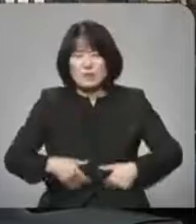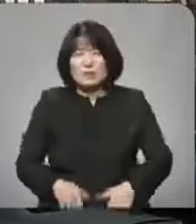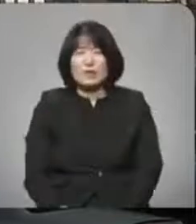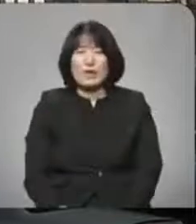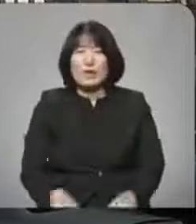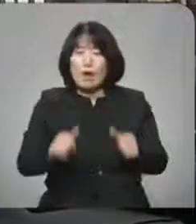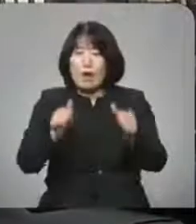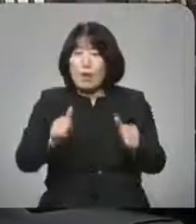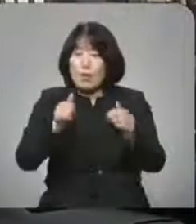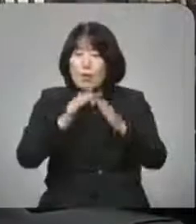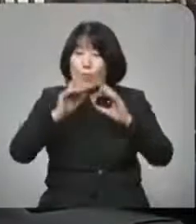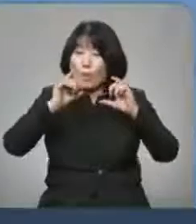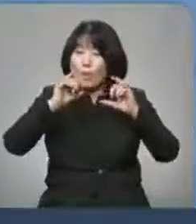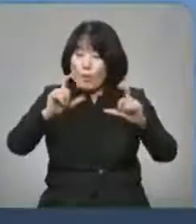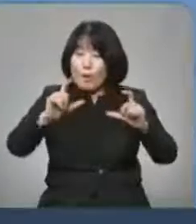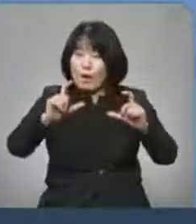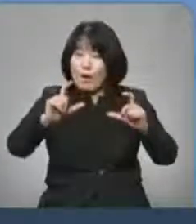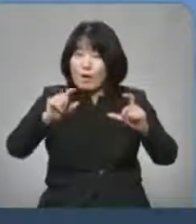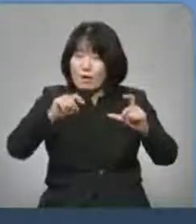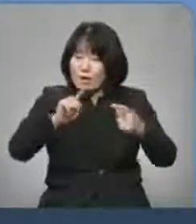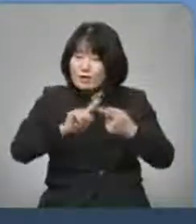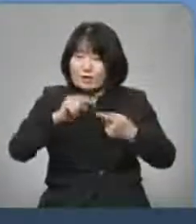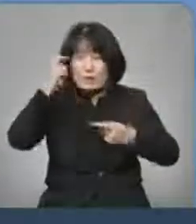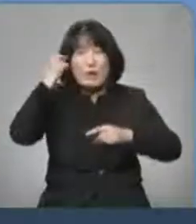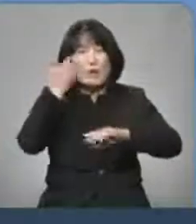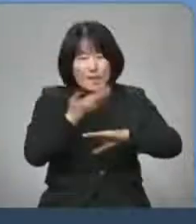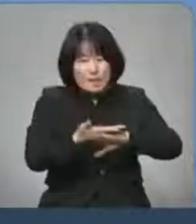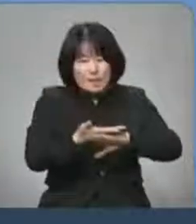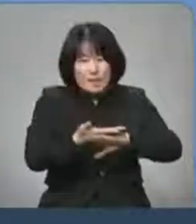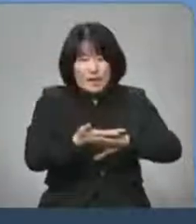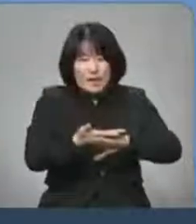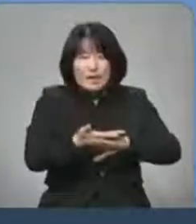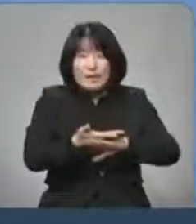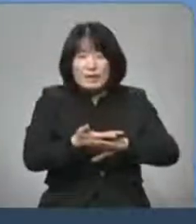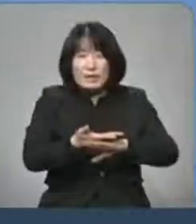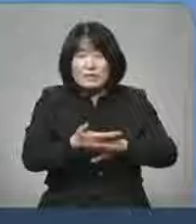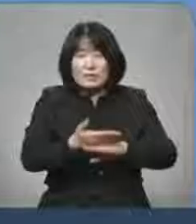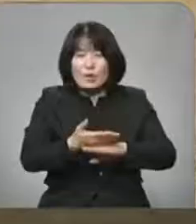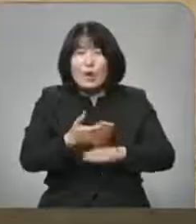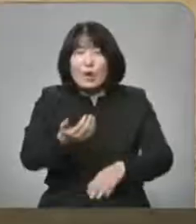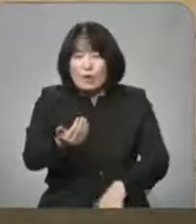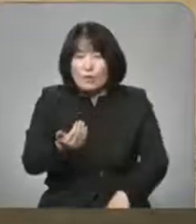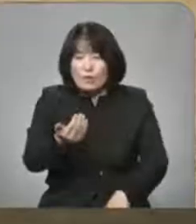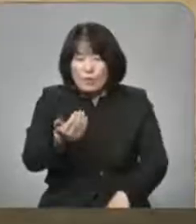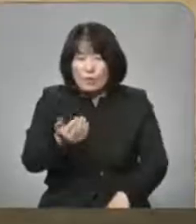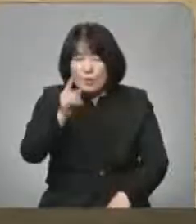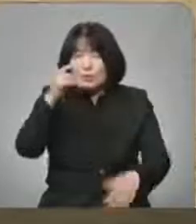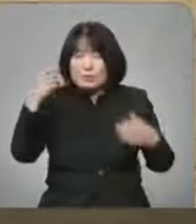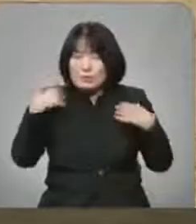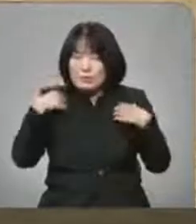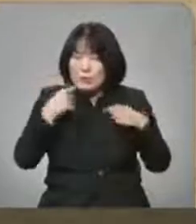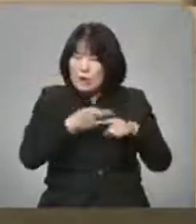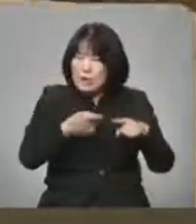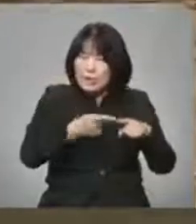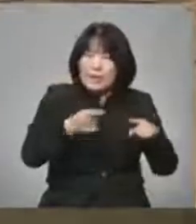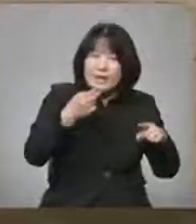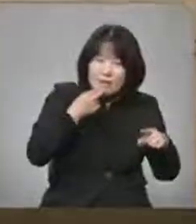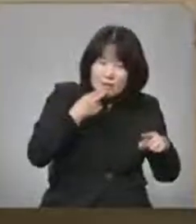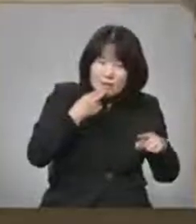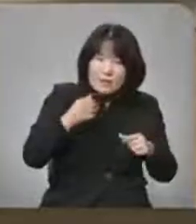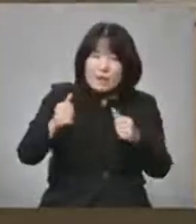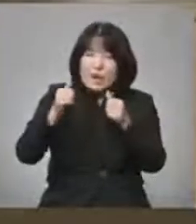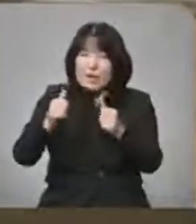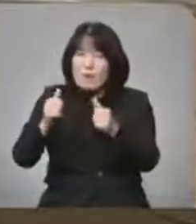판결에 따라 반발 등 후폭풍도 예상되는 가운데 애초에 정부가 정책적 판단을 하지 않고 사법부의